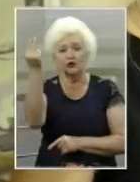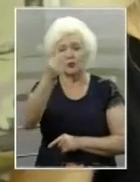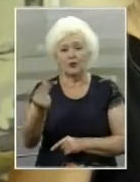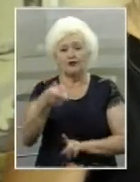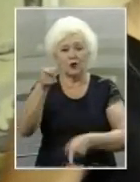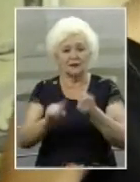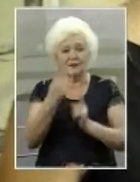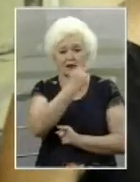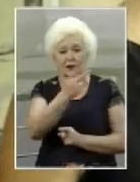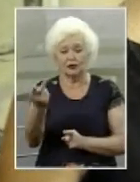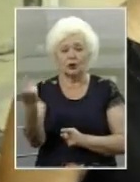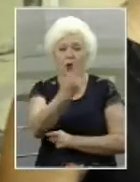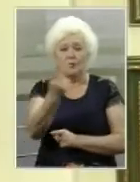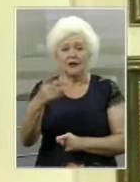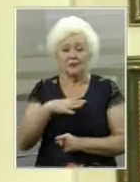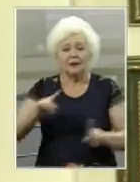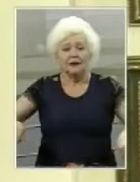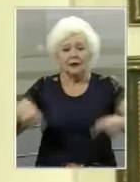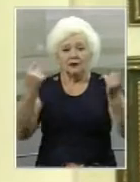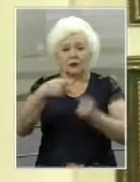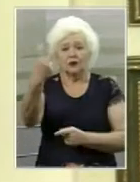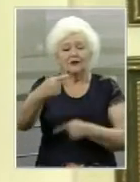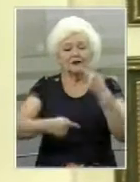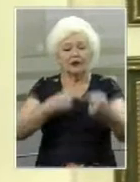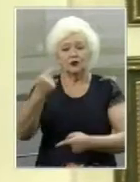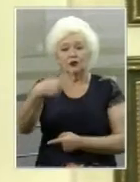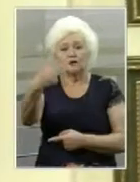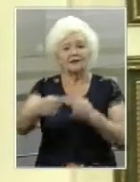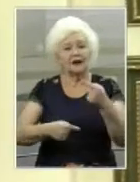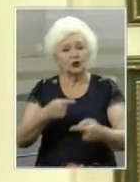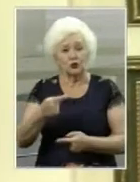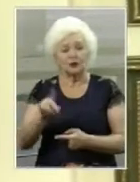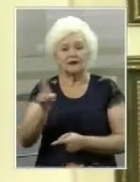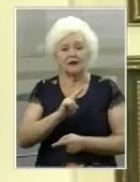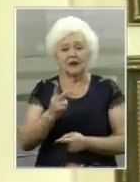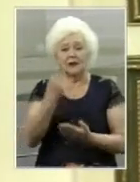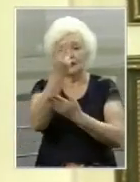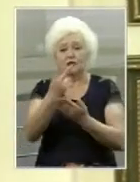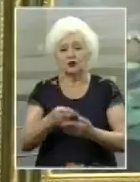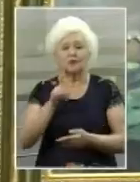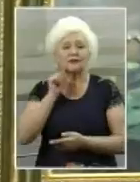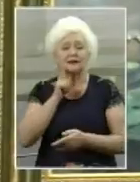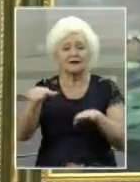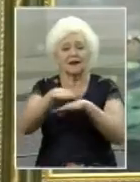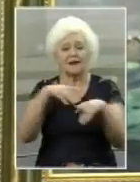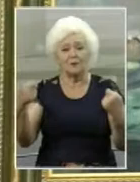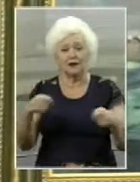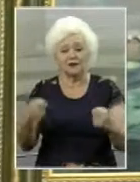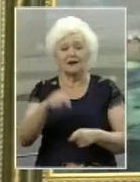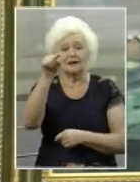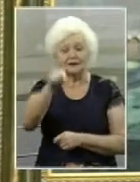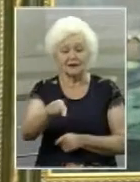з натури. Вони обидві були створені в 20-ті роки 20-го століття і зображають так звані зелені базари. Тобто